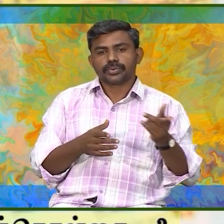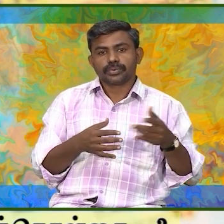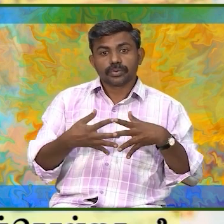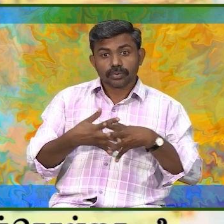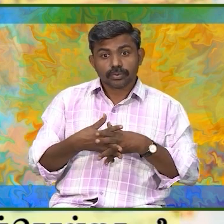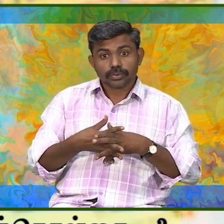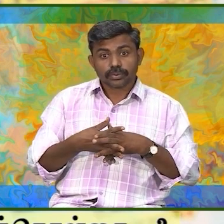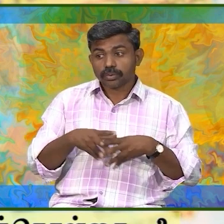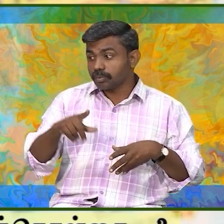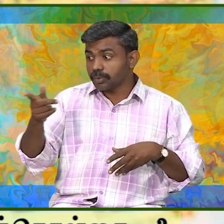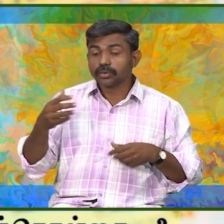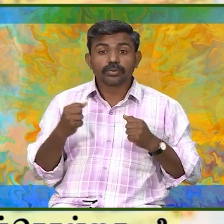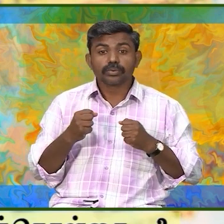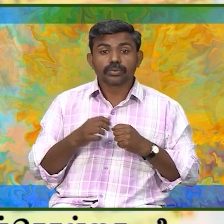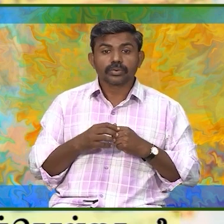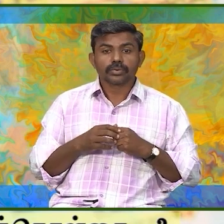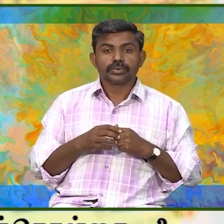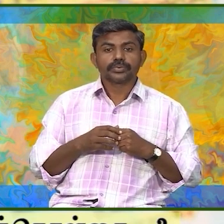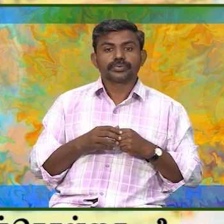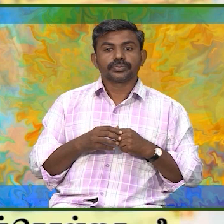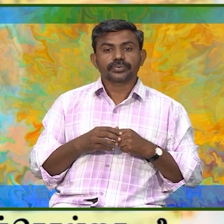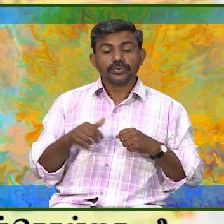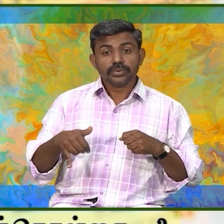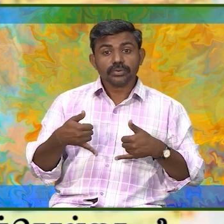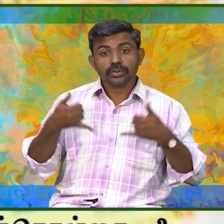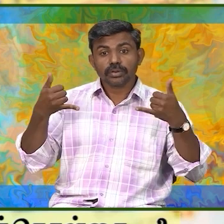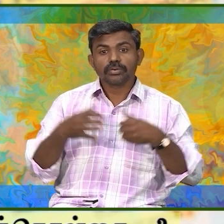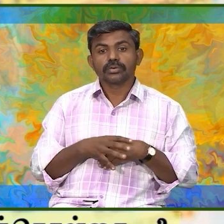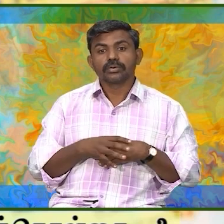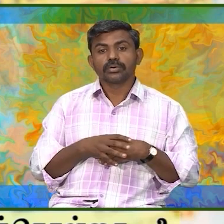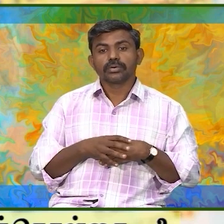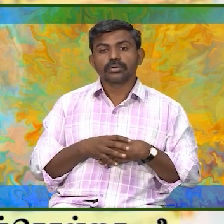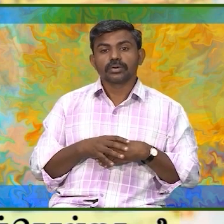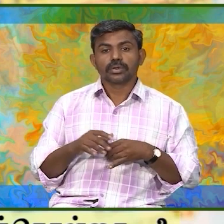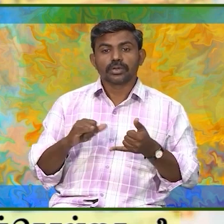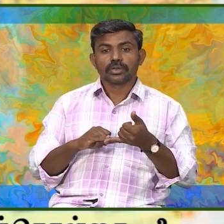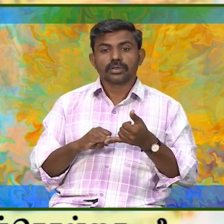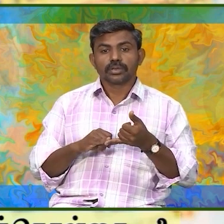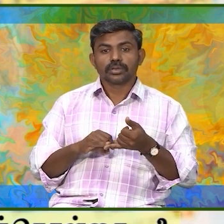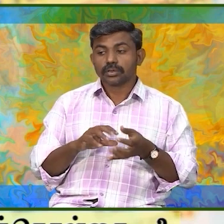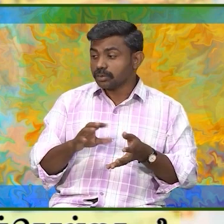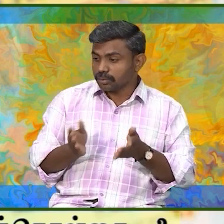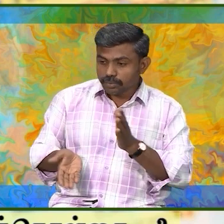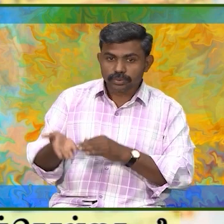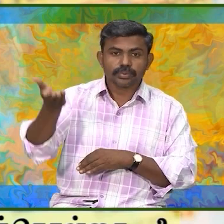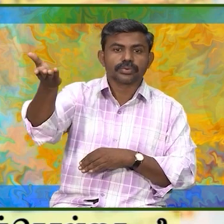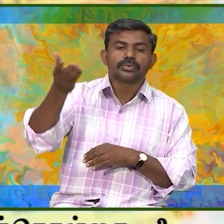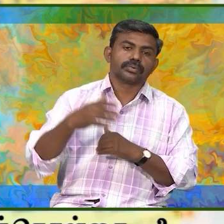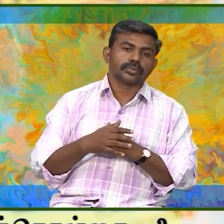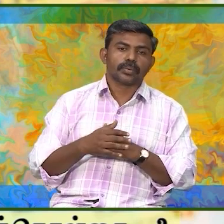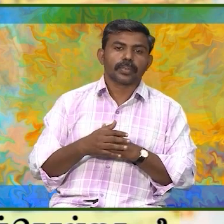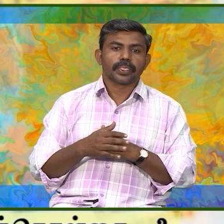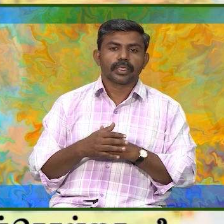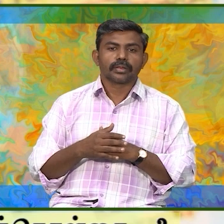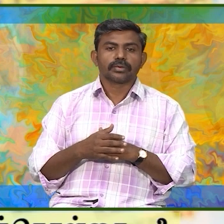உறவு வச்சுக்கிட்டா தான் எல்லா இதுக்கும் முடியும். உதாரணத்துக்கு பார்த்தீங்கன்னா, இந்தியாவிலிருந்து இலங்கைக்கு நிறைய பொருட்களை ஏற்றுமதி செய்கிறாங்க.